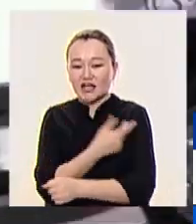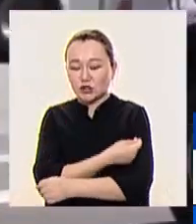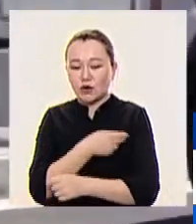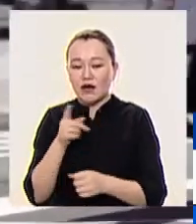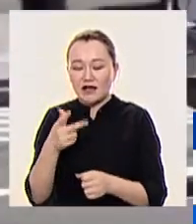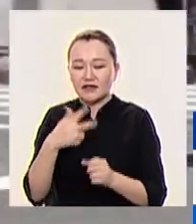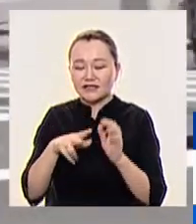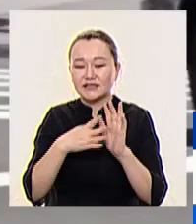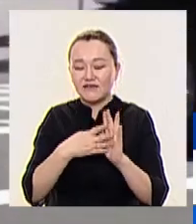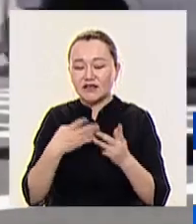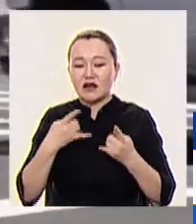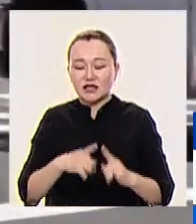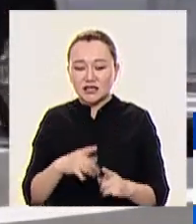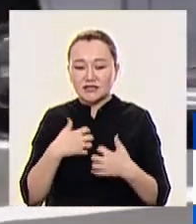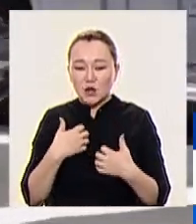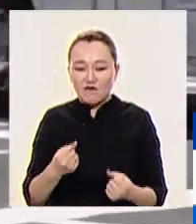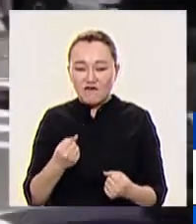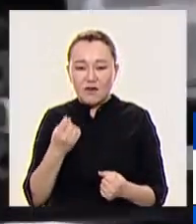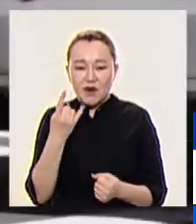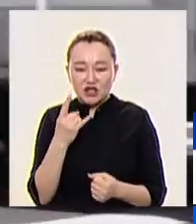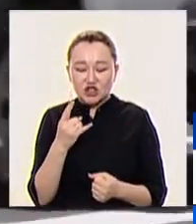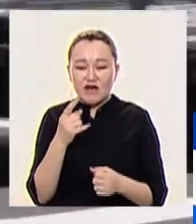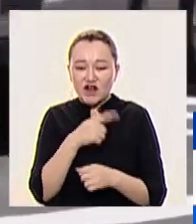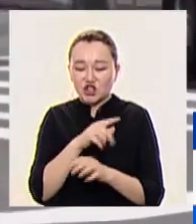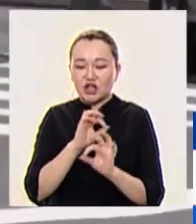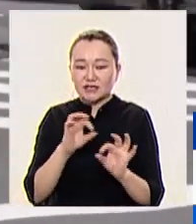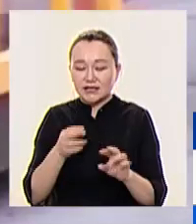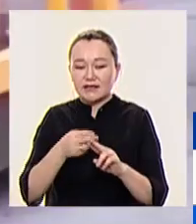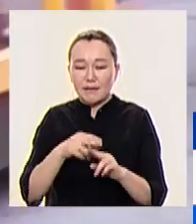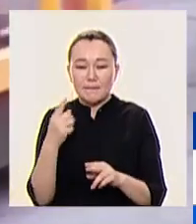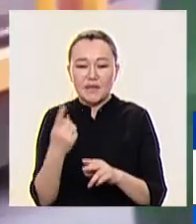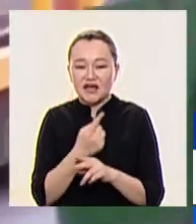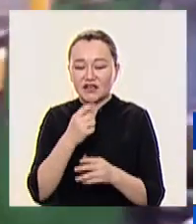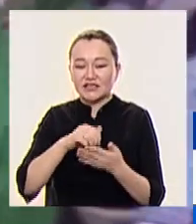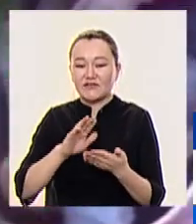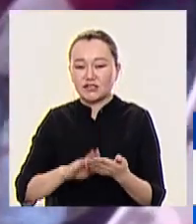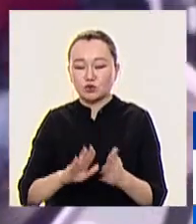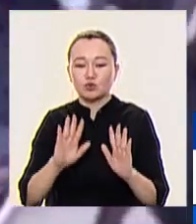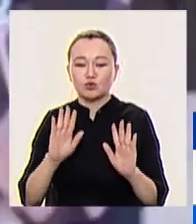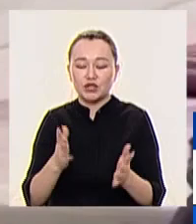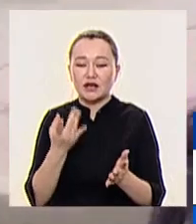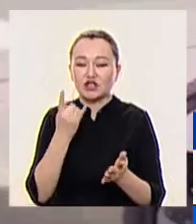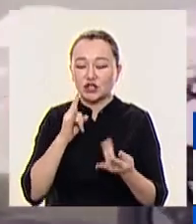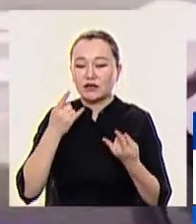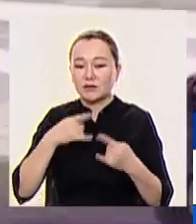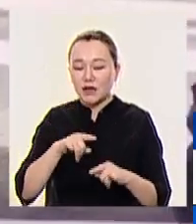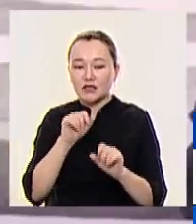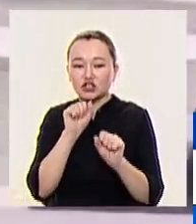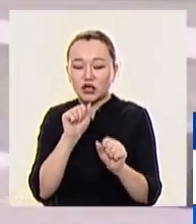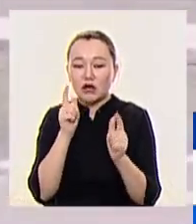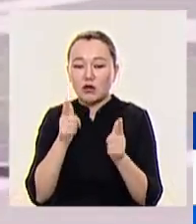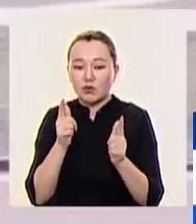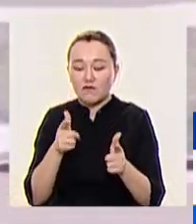на 39-й родила здорового малыша. Врачи рассказали, что это первый зафиксированный случай рождения ребенка с антителами